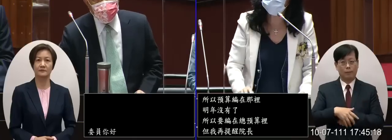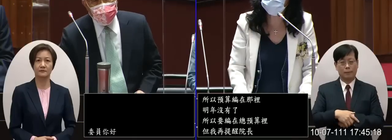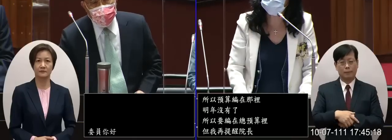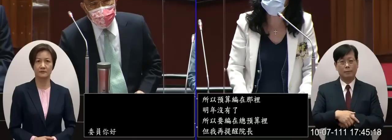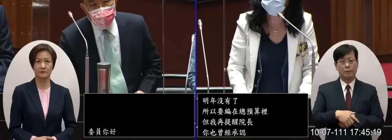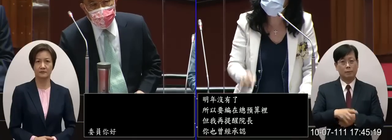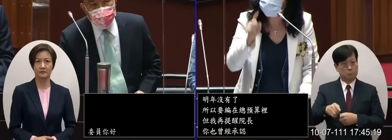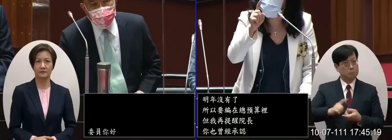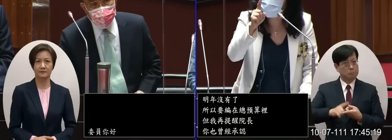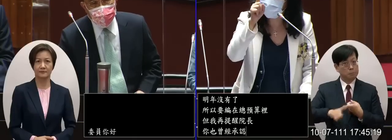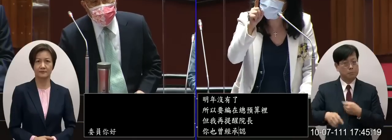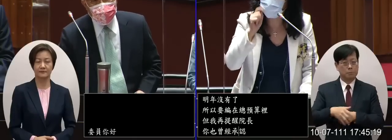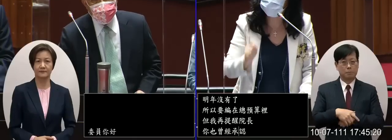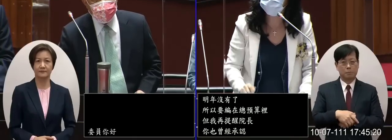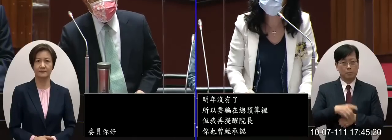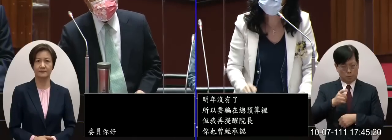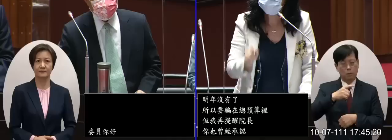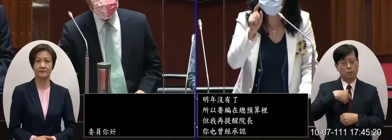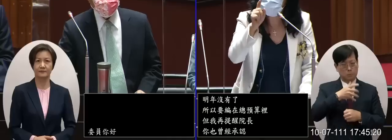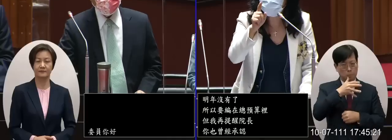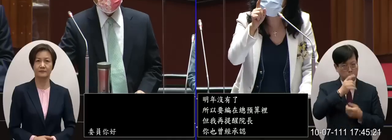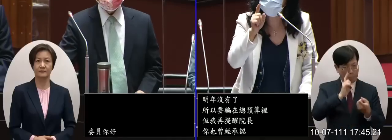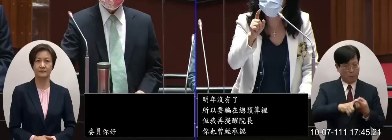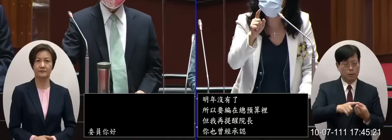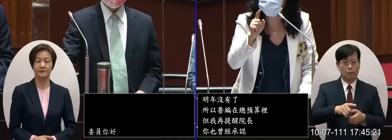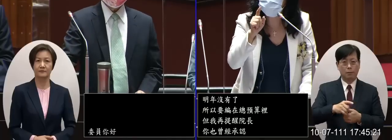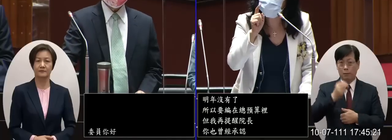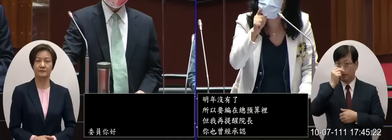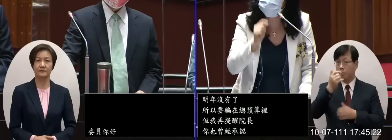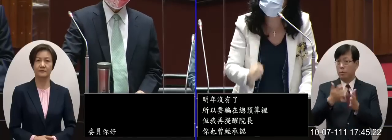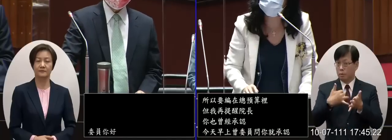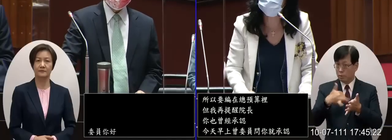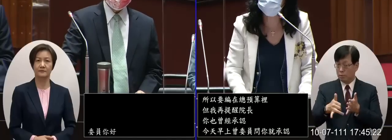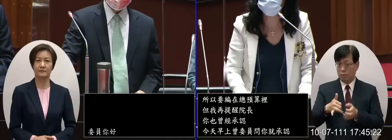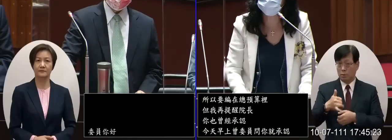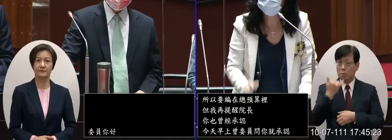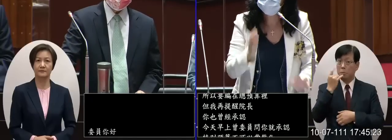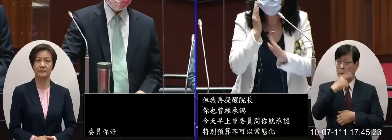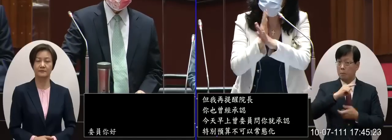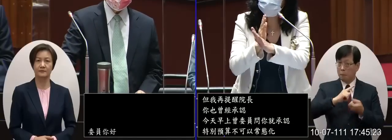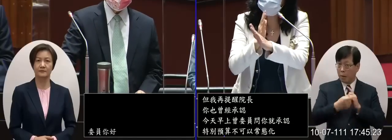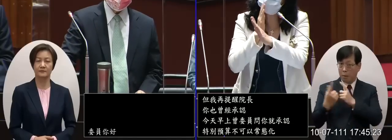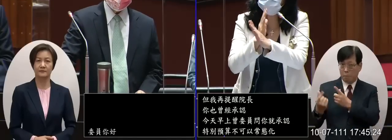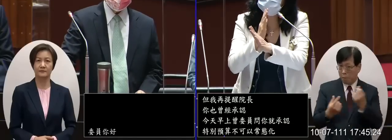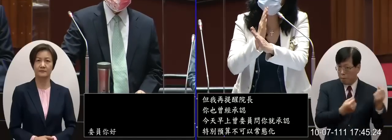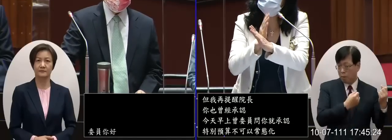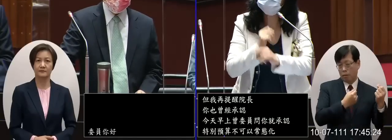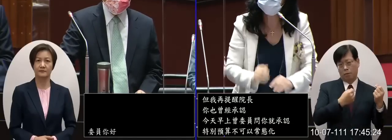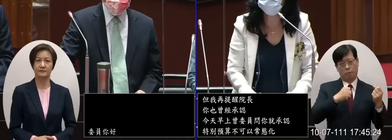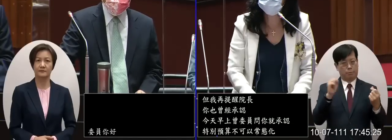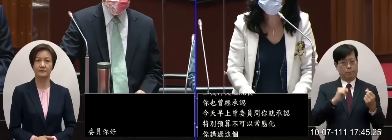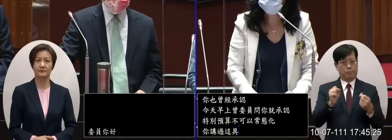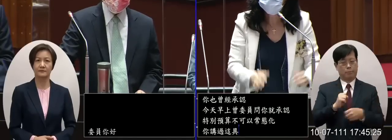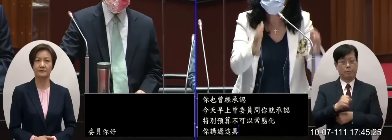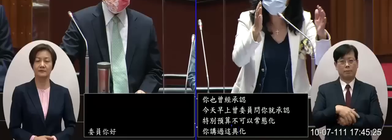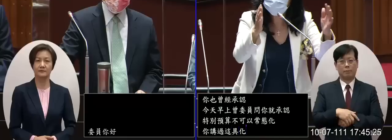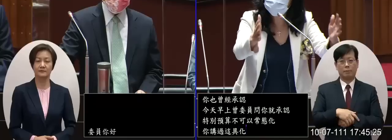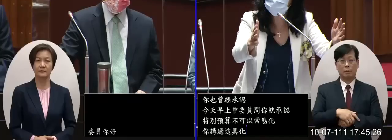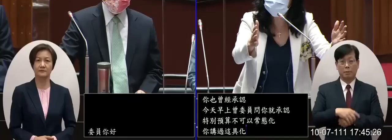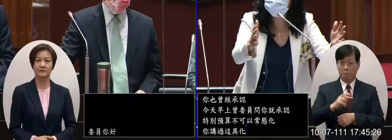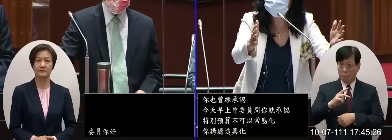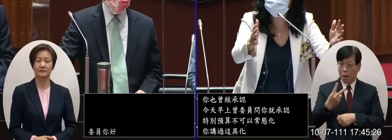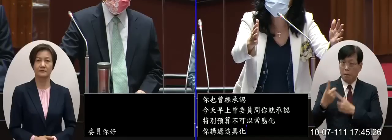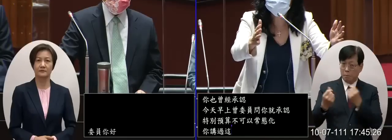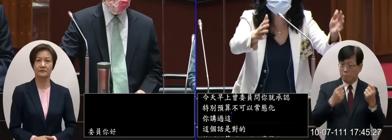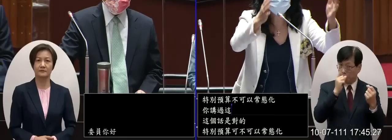这个话对不对呢？这个话是对的。特别预算可不可以常态化？绝对不可以。常